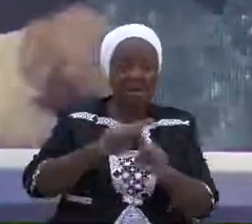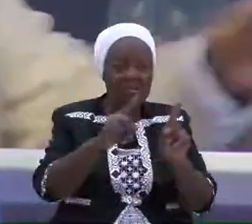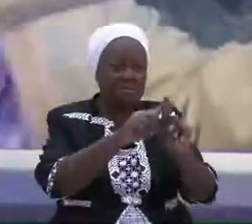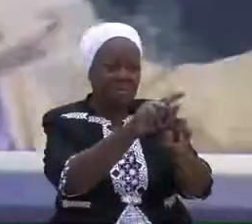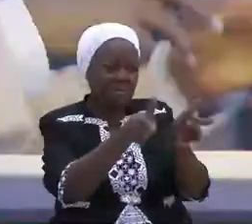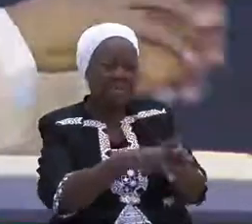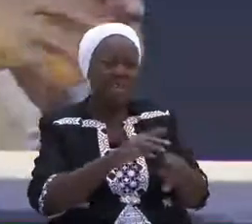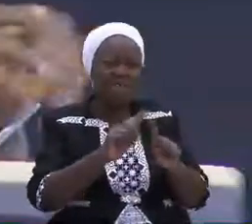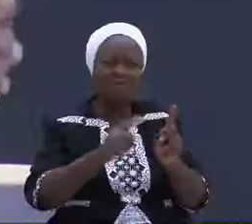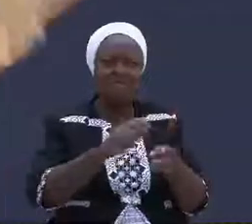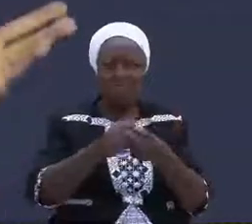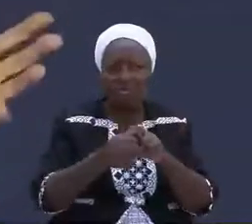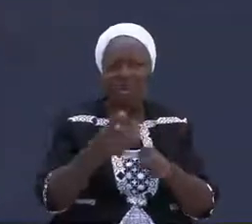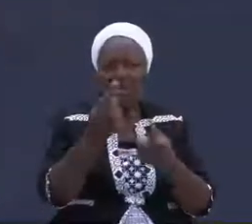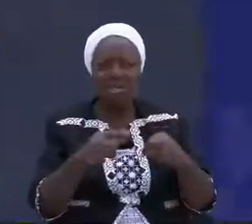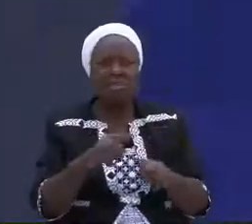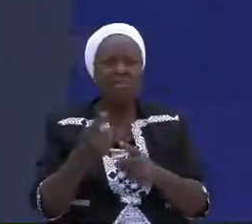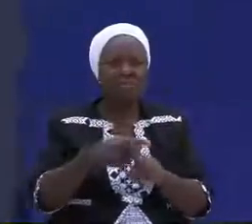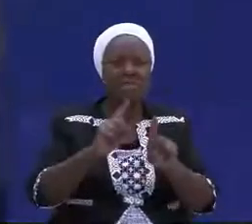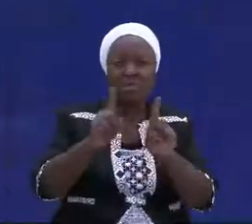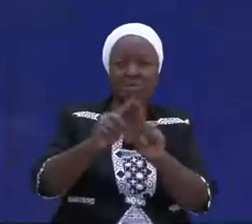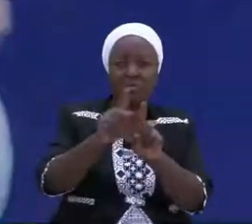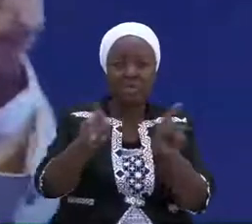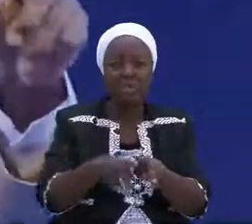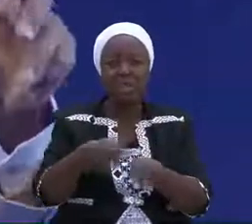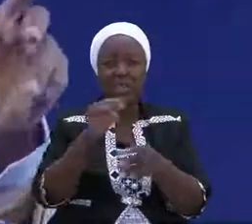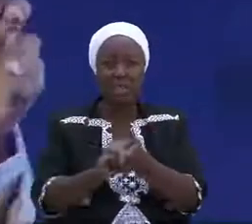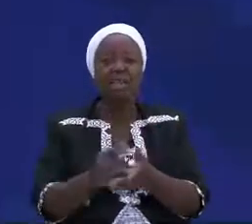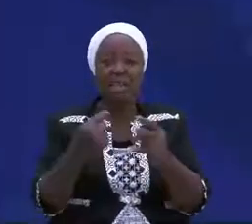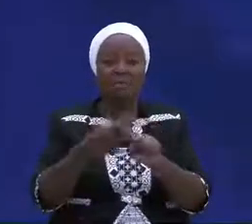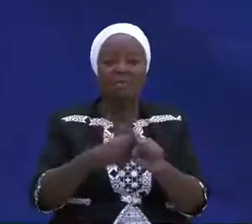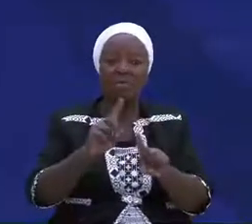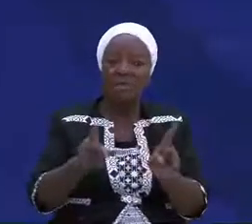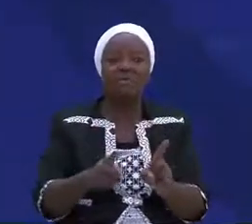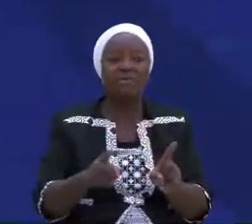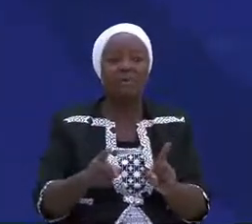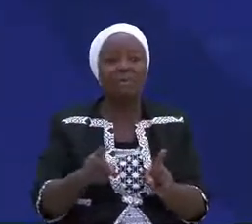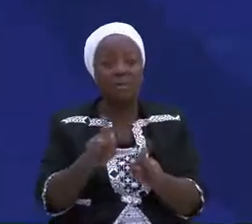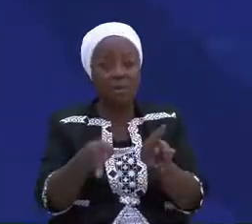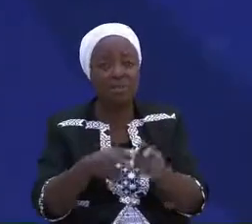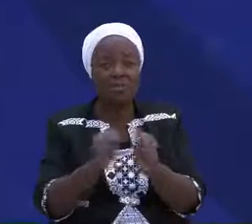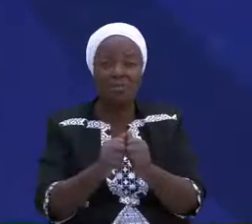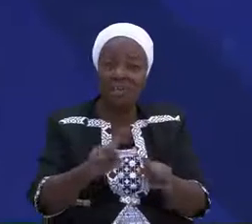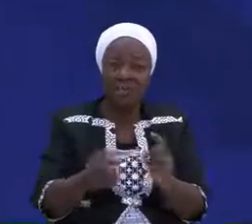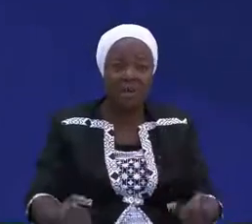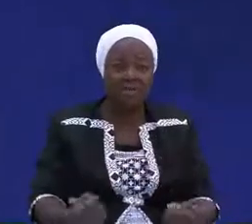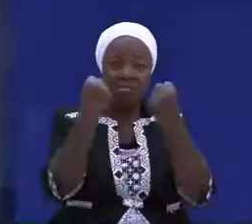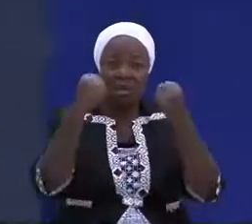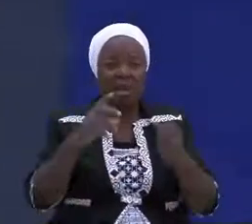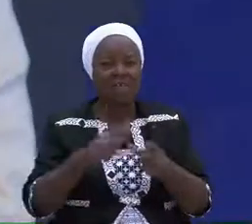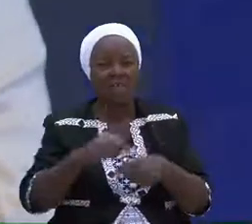quartier. Une femme qui saigne est venue de tel autre lieu. Ils sont venus de différents quartiers, de différents, avec des problèmes